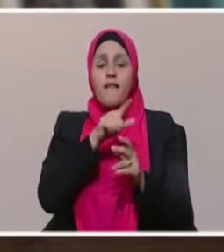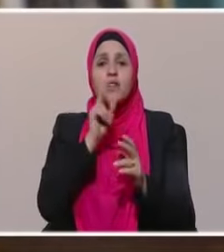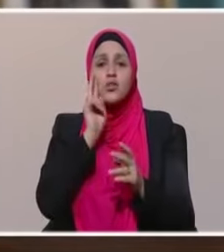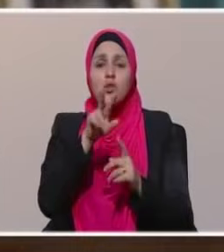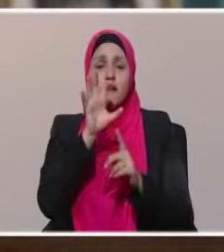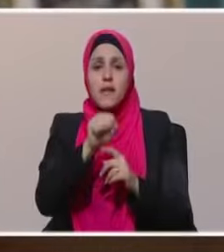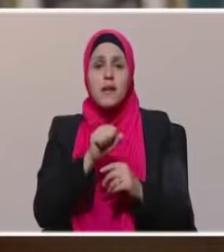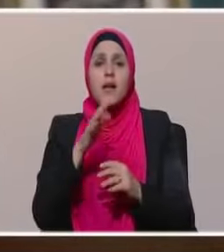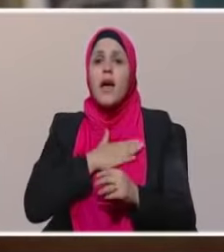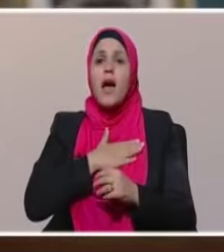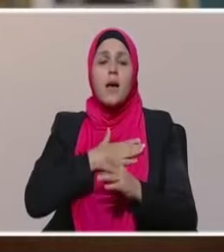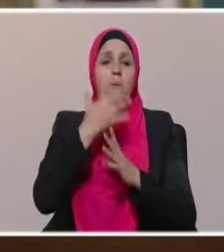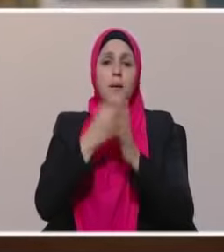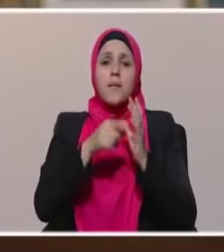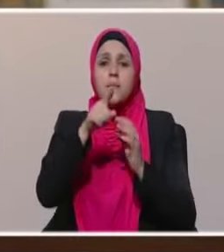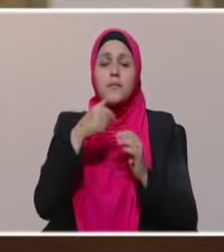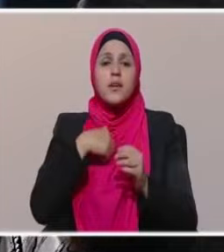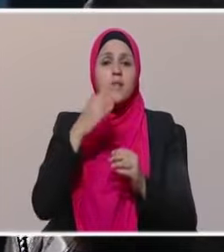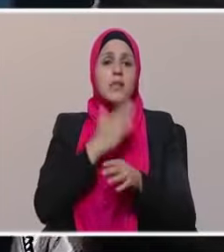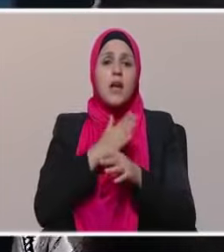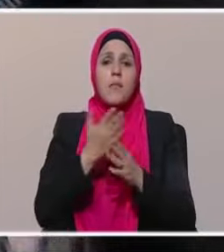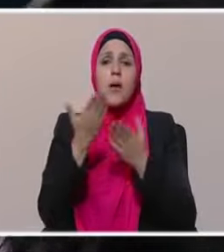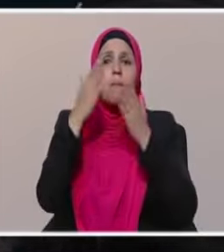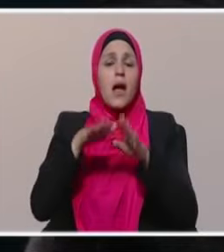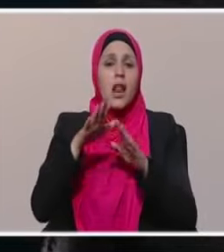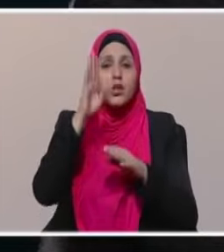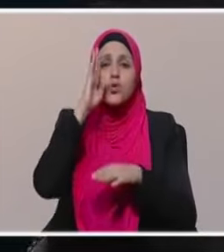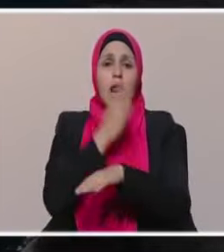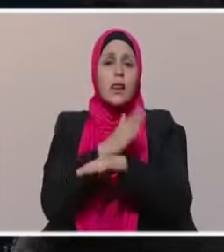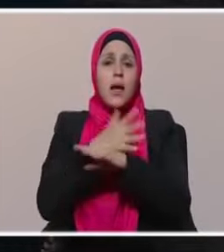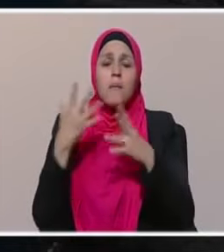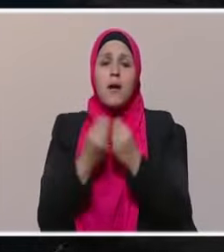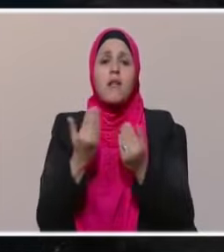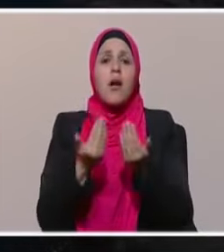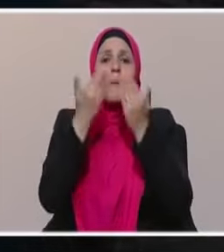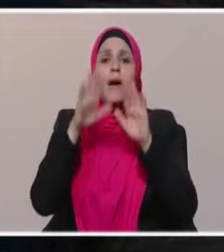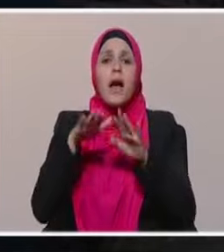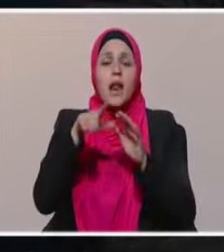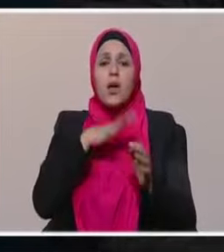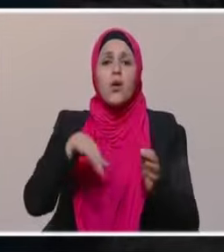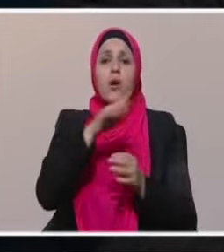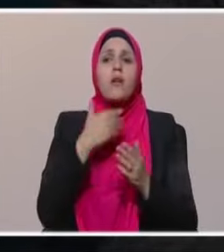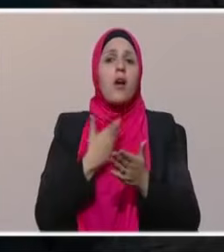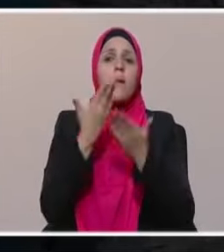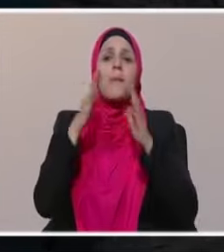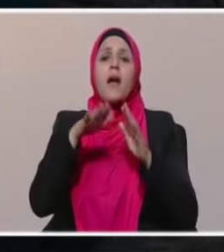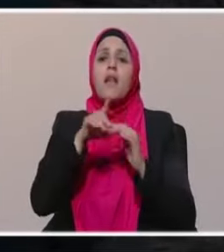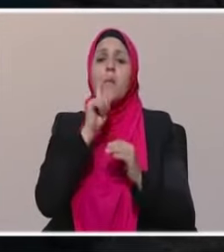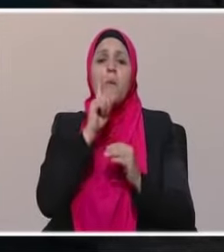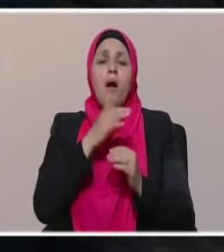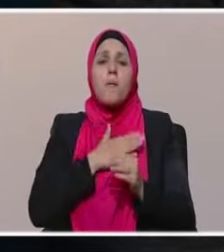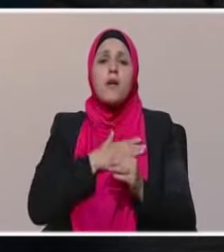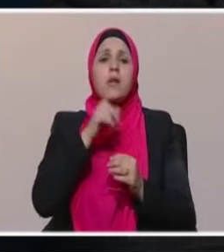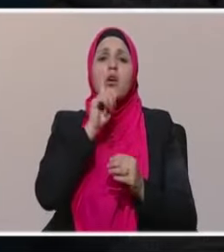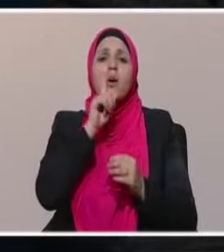ويشوفك. حميني ومعلمي معاهم، الله يخليهم، الله يخليهم يا رب، يخليهم. ربنا يخليك يا امي، ربنا يخلي